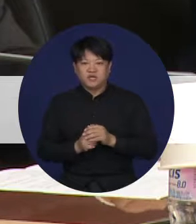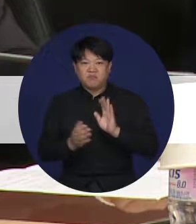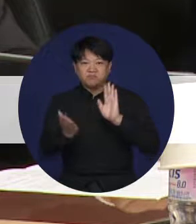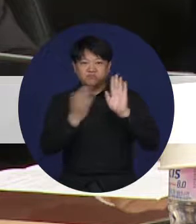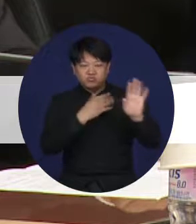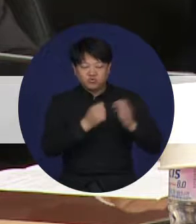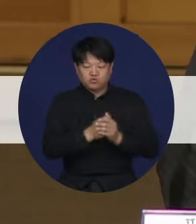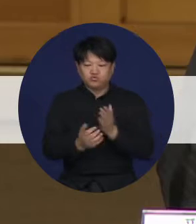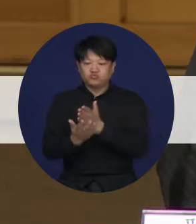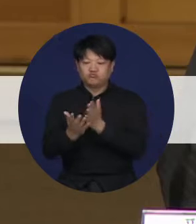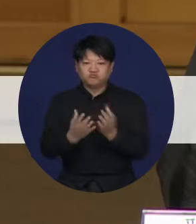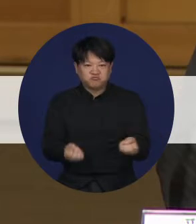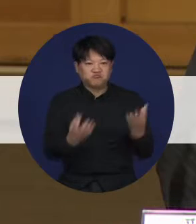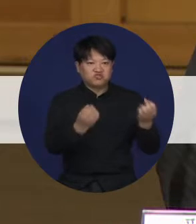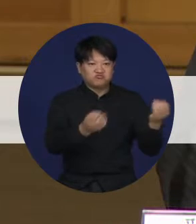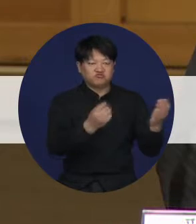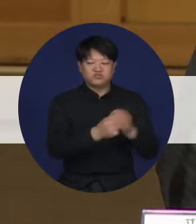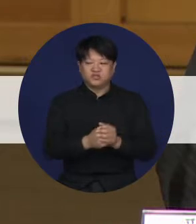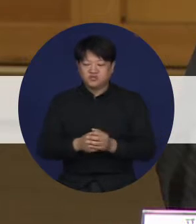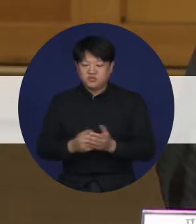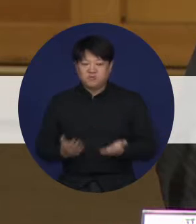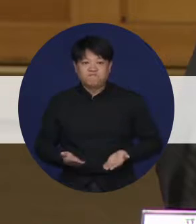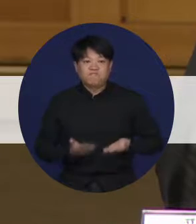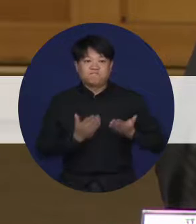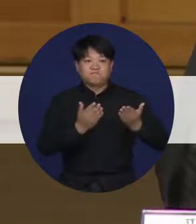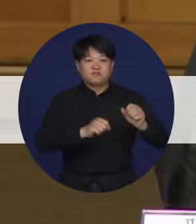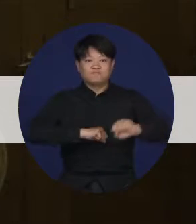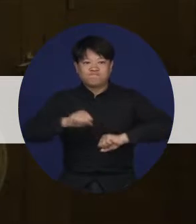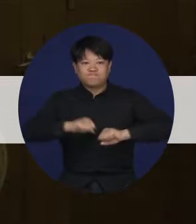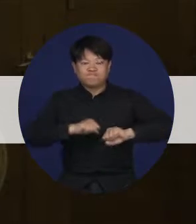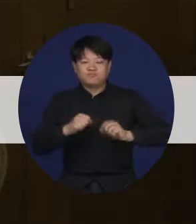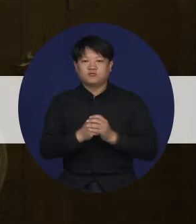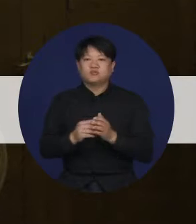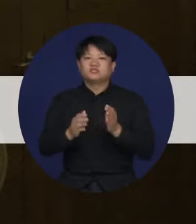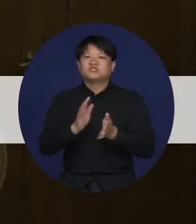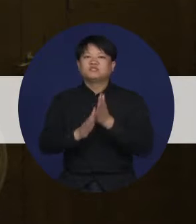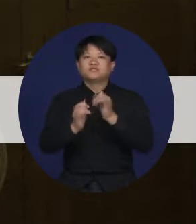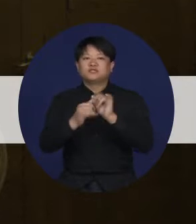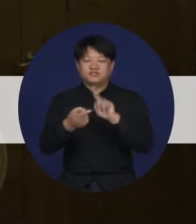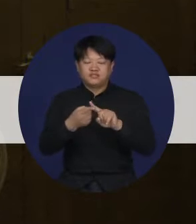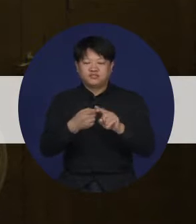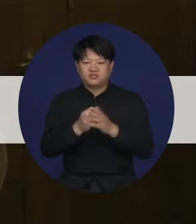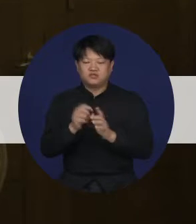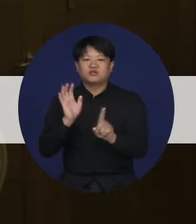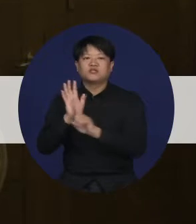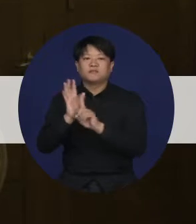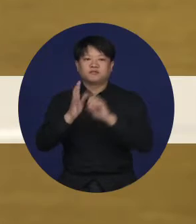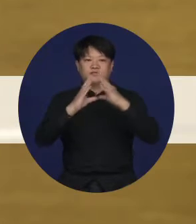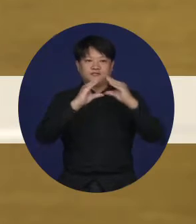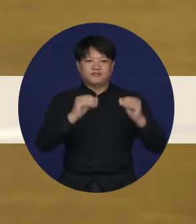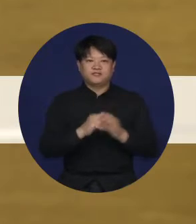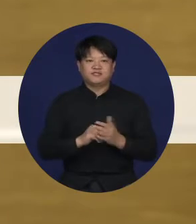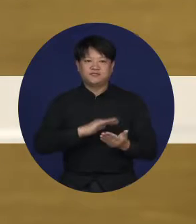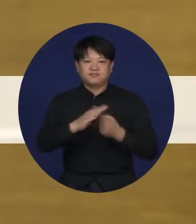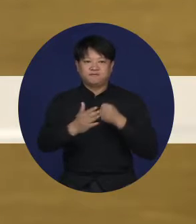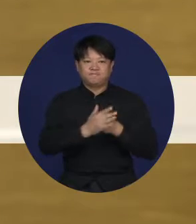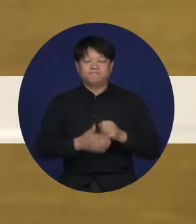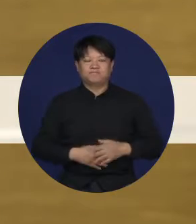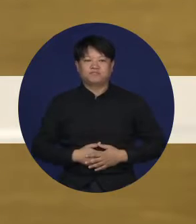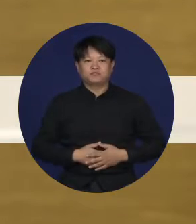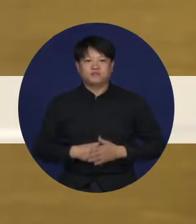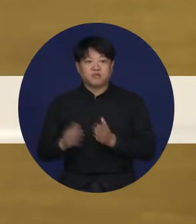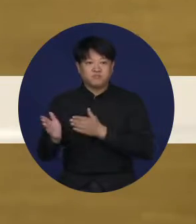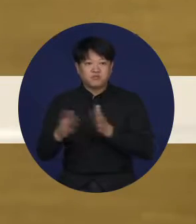앞으로 축제 등 각종 행사에서 자원 봉사활동을 펼치고 시민들을 대상으로 홍보 캠페인을 진행할 예정입니다